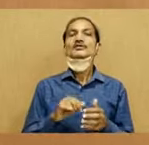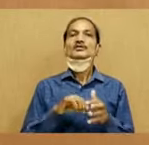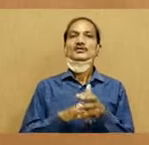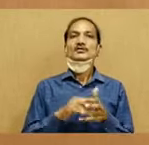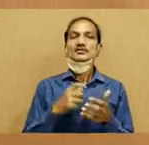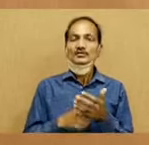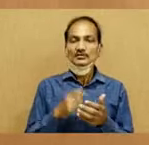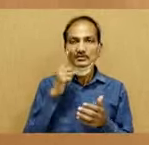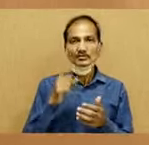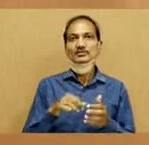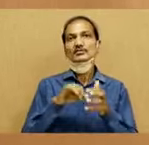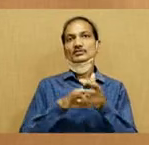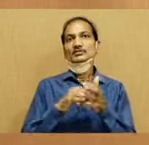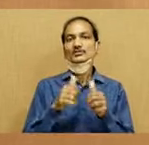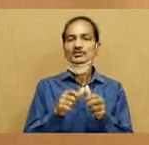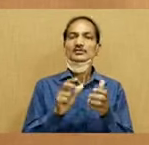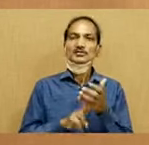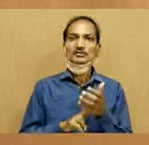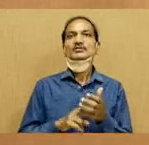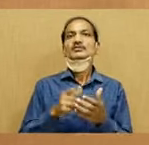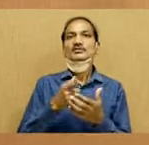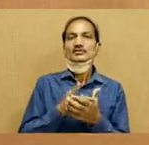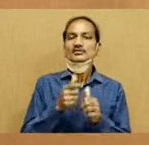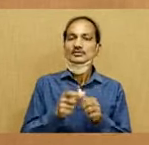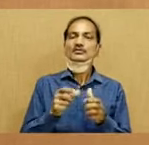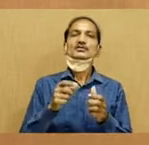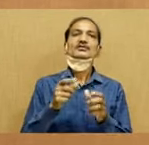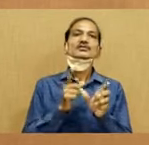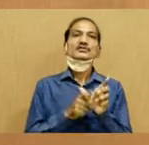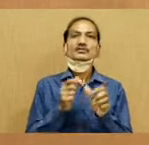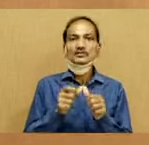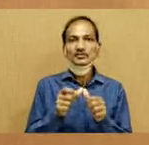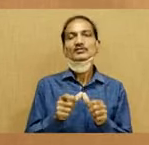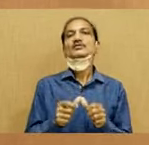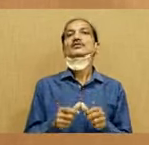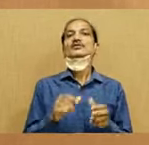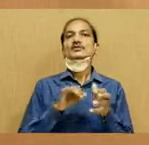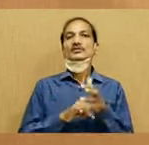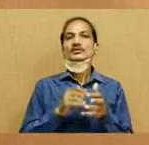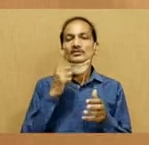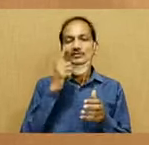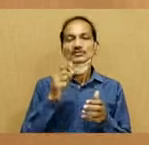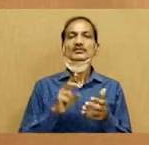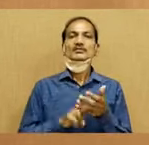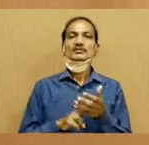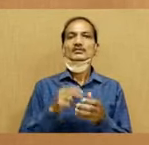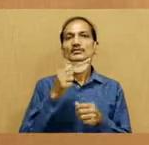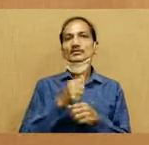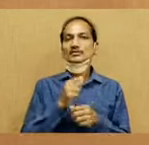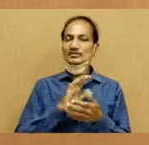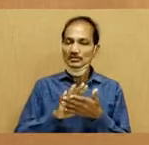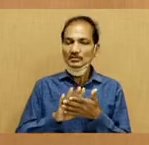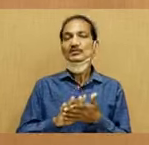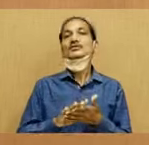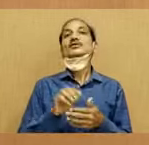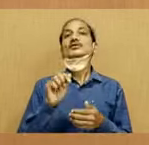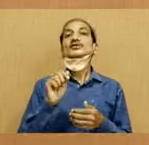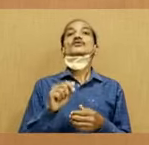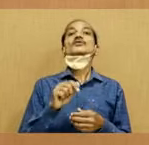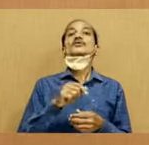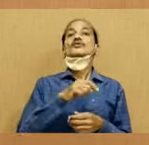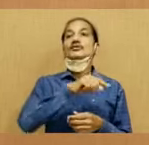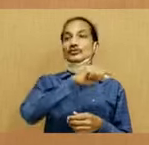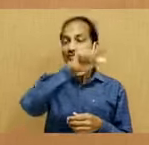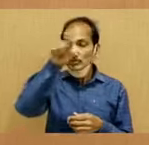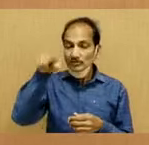रो प्रतिनिधि मानंकु नमस्कार एवं गणमाध्यम रो प्रतिनिधि मानंक जरिया रे मु राज्यवासी को मोर नमस्कार जनाउछि।